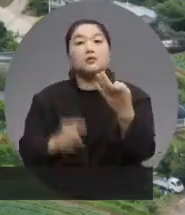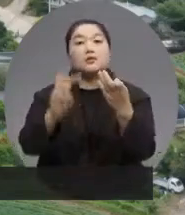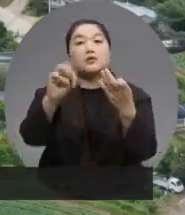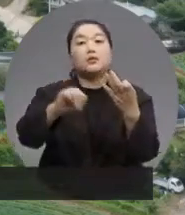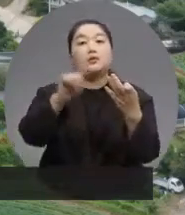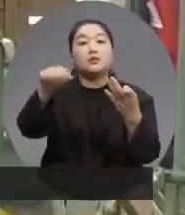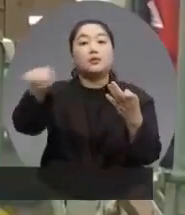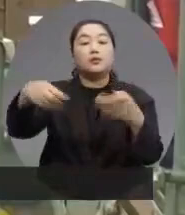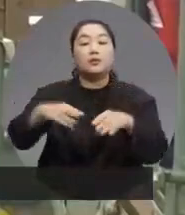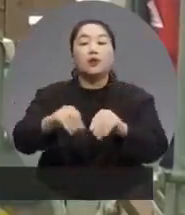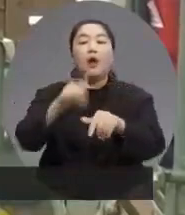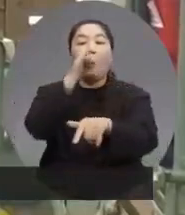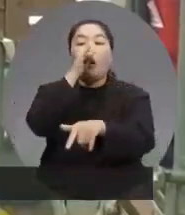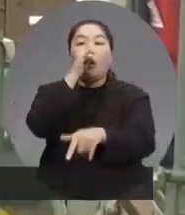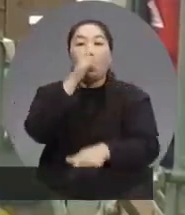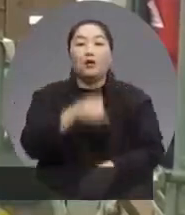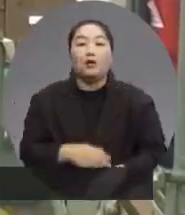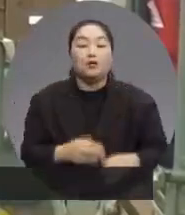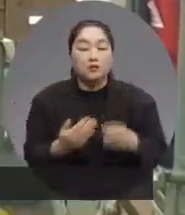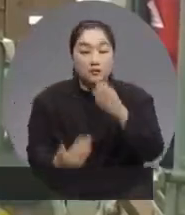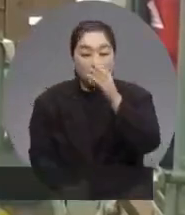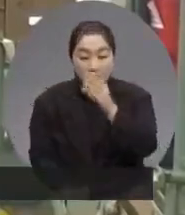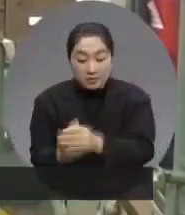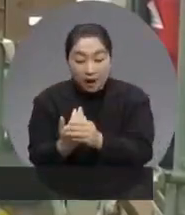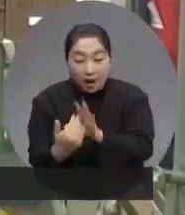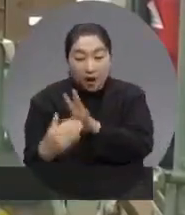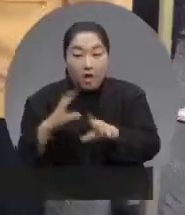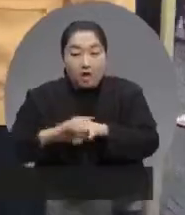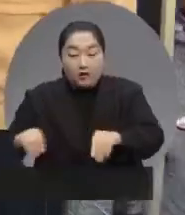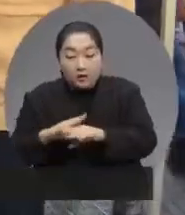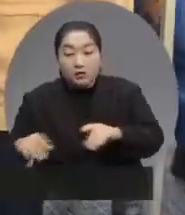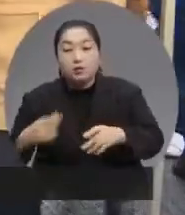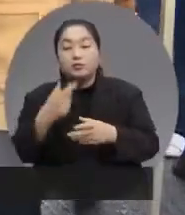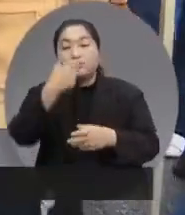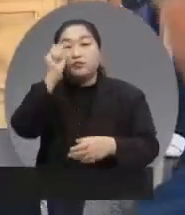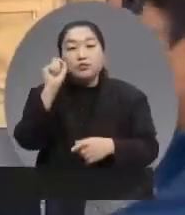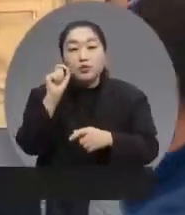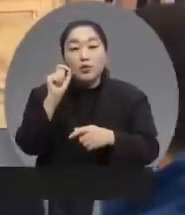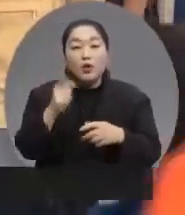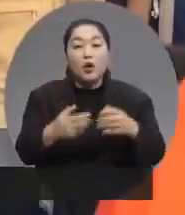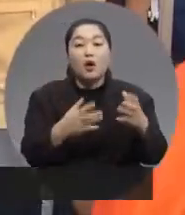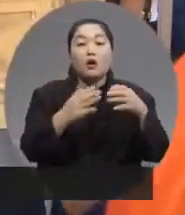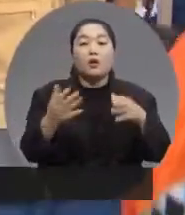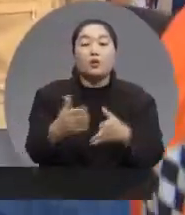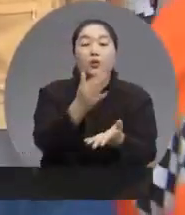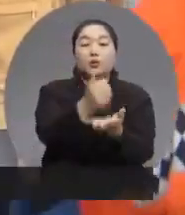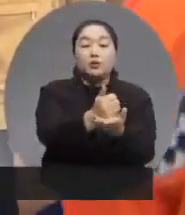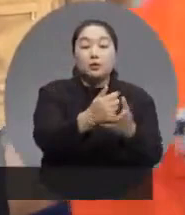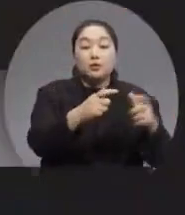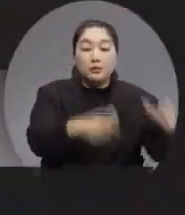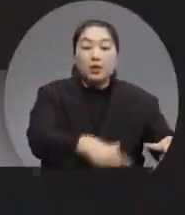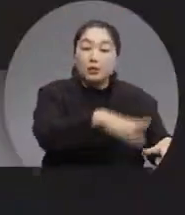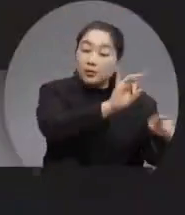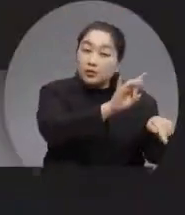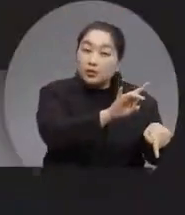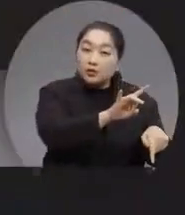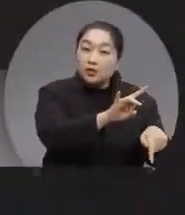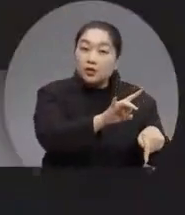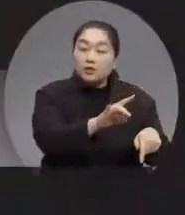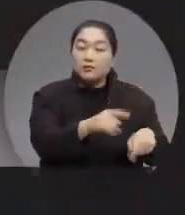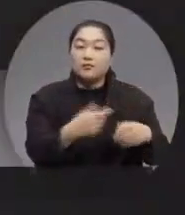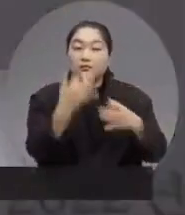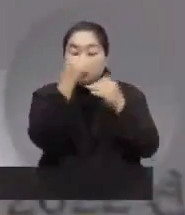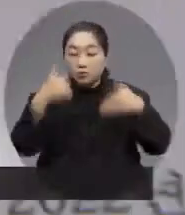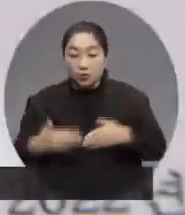땅이 있습니다. 지하차도 참사를 대응하기도 모자랄 시간에 김 지사 마을부터 챙겼다는 비판이 나왔고, 충청북도는